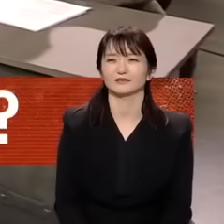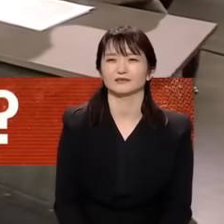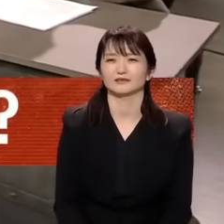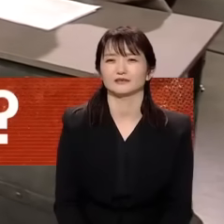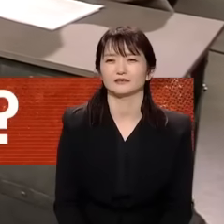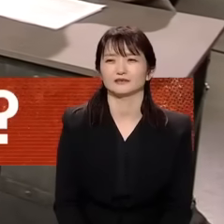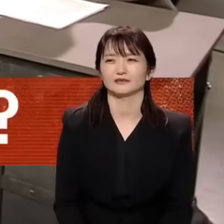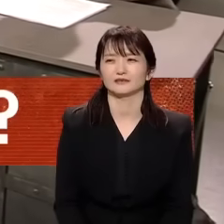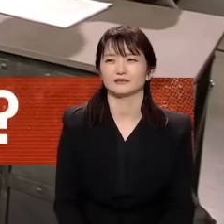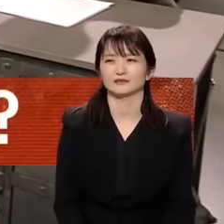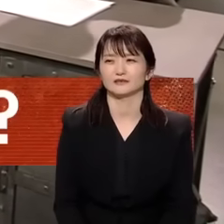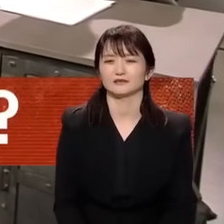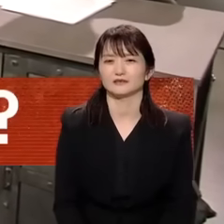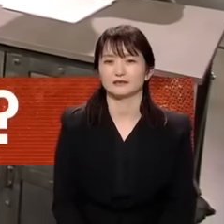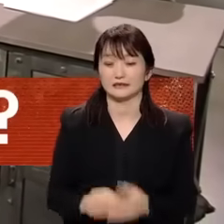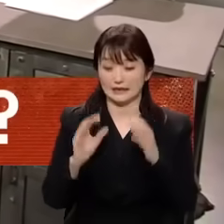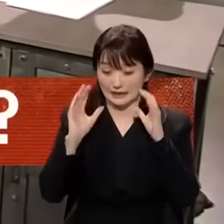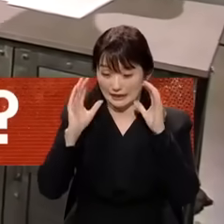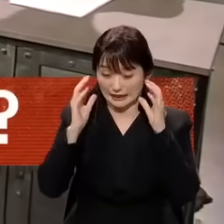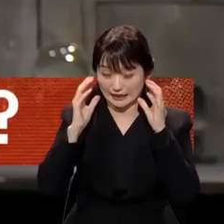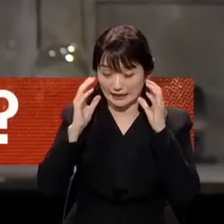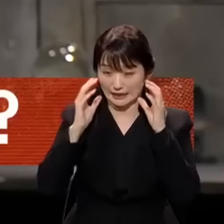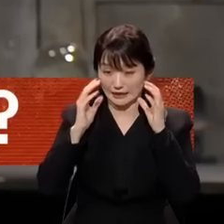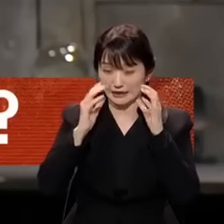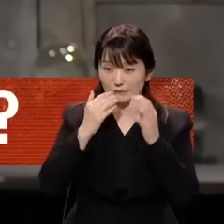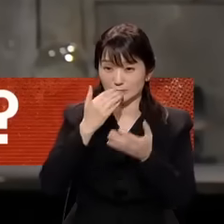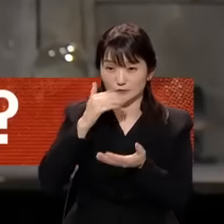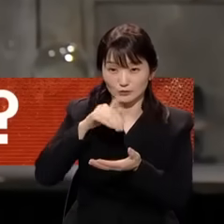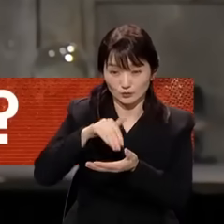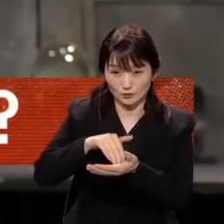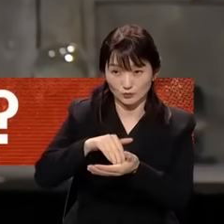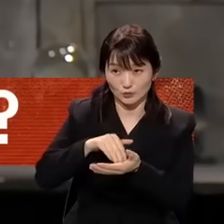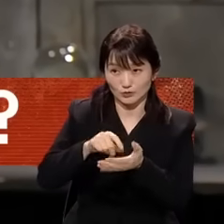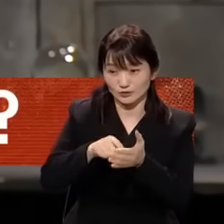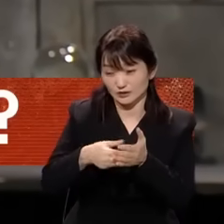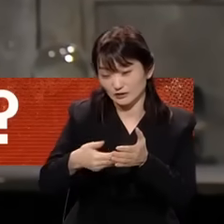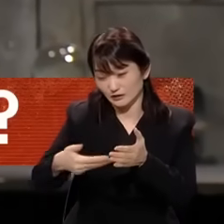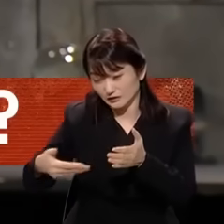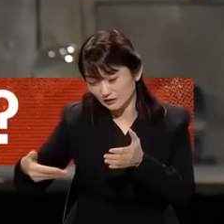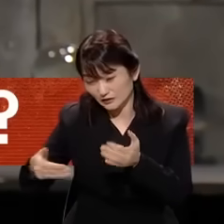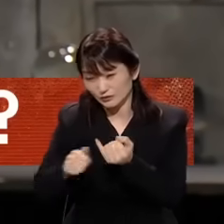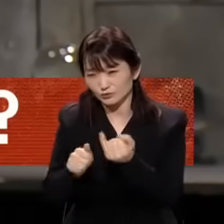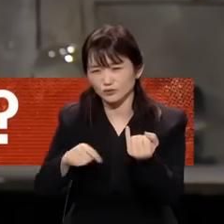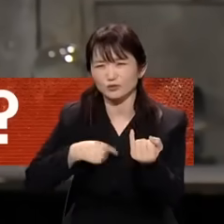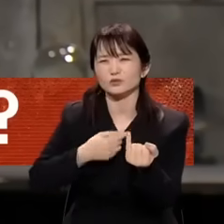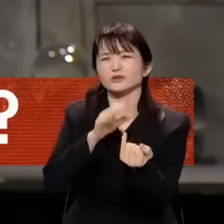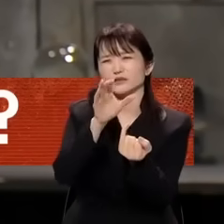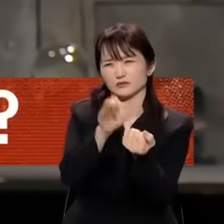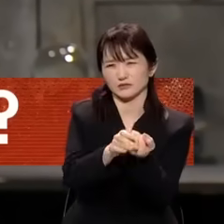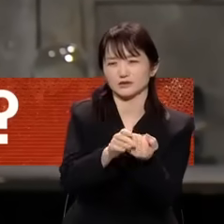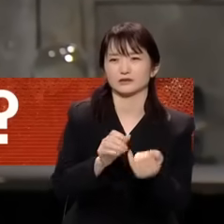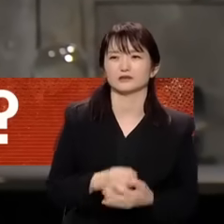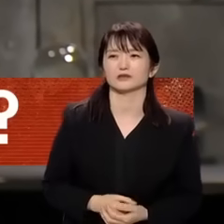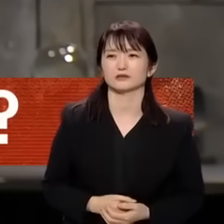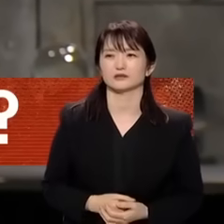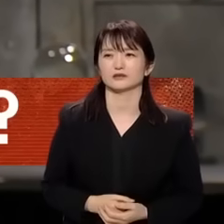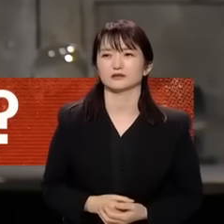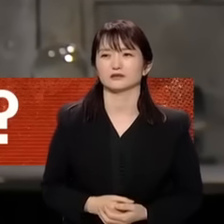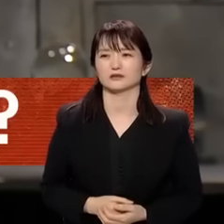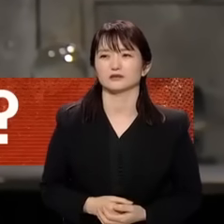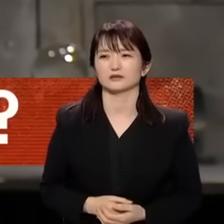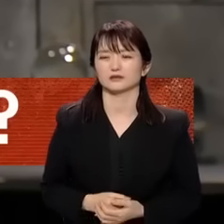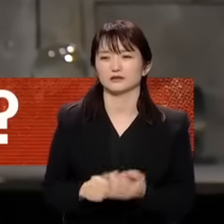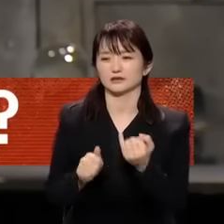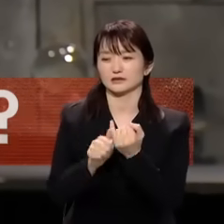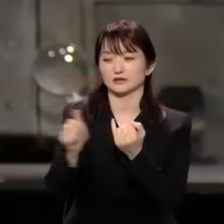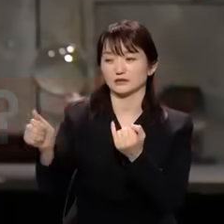아이 갓지난 돌진한 아이를 혼자 독박 휴가 하시는 거 같습니다 아까 두 사람 대화하는 거 보면 생일도 남편이라 사람이